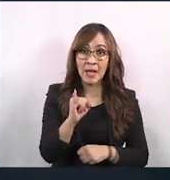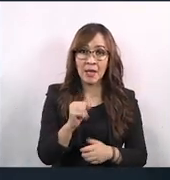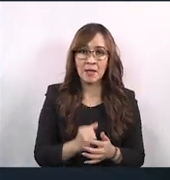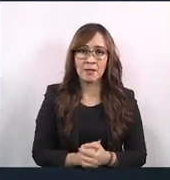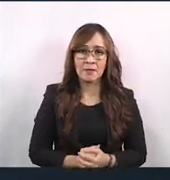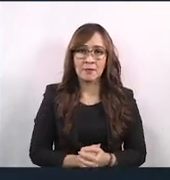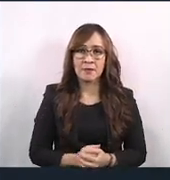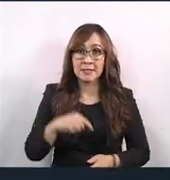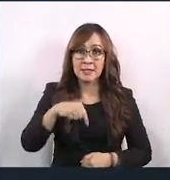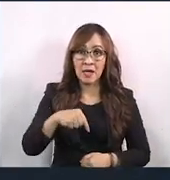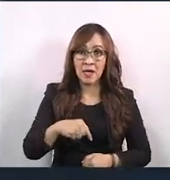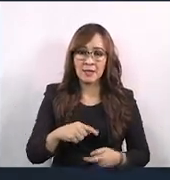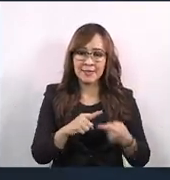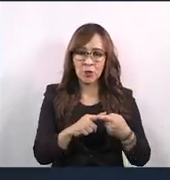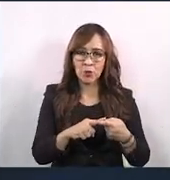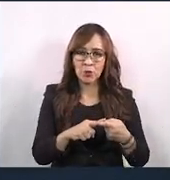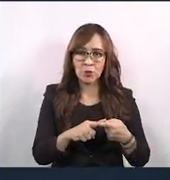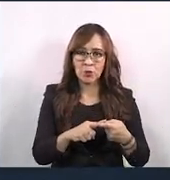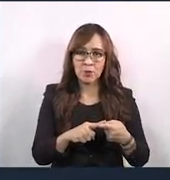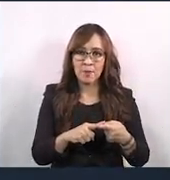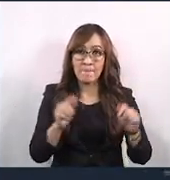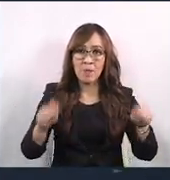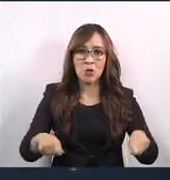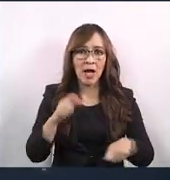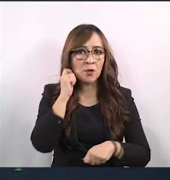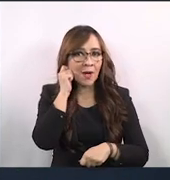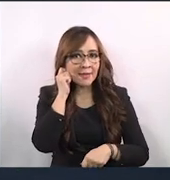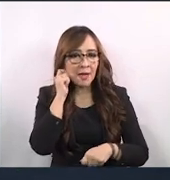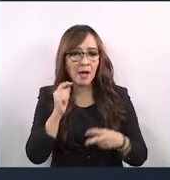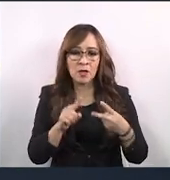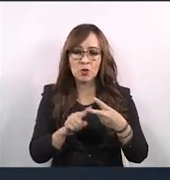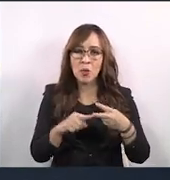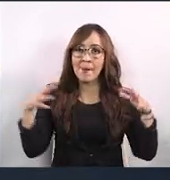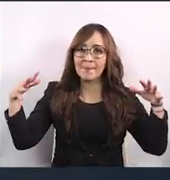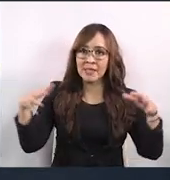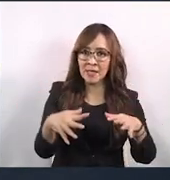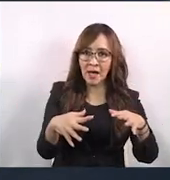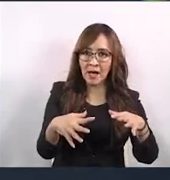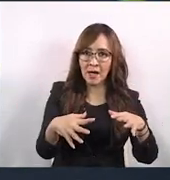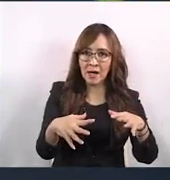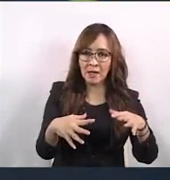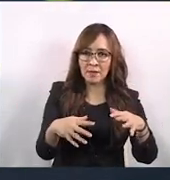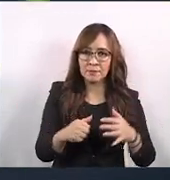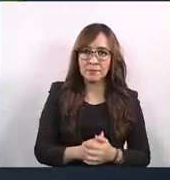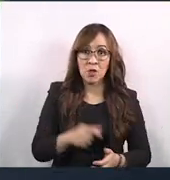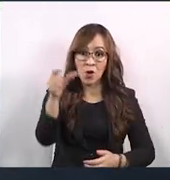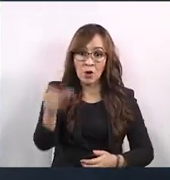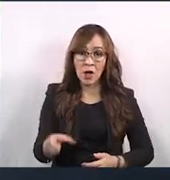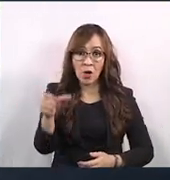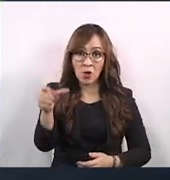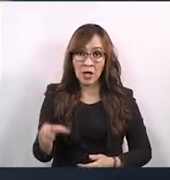zaman 21 memakai wanita lalu kemudian menyerang Hai orang-orang yang